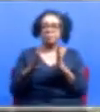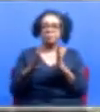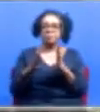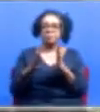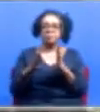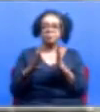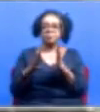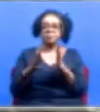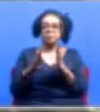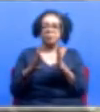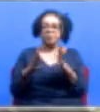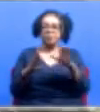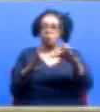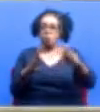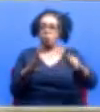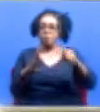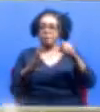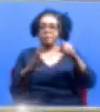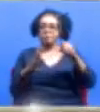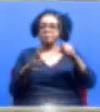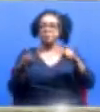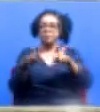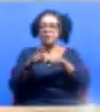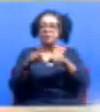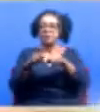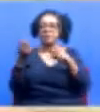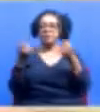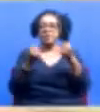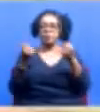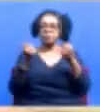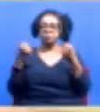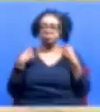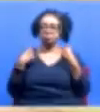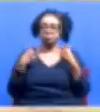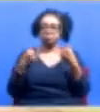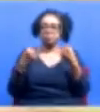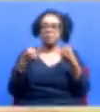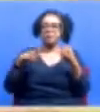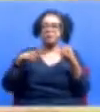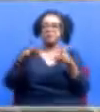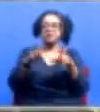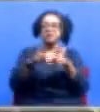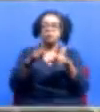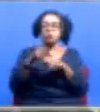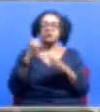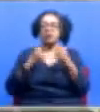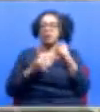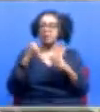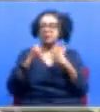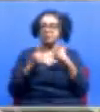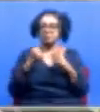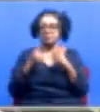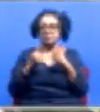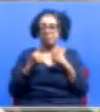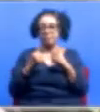alishika mkono wa Austin, gari kikimbia. Austin pia alikuwa anakimbia chini.